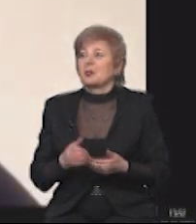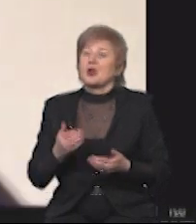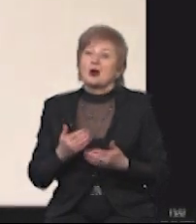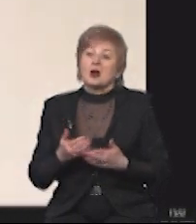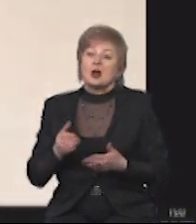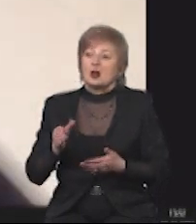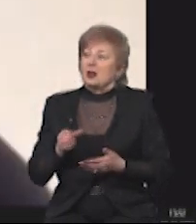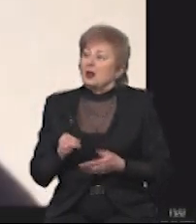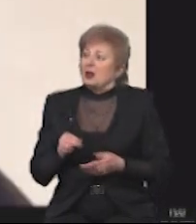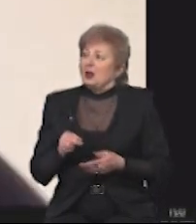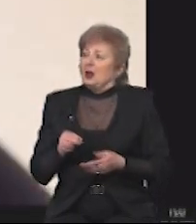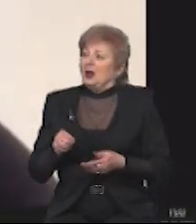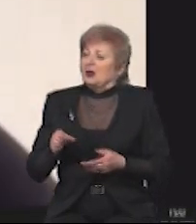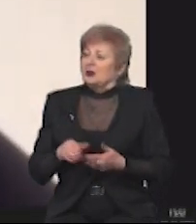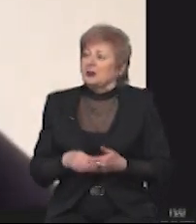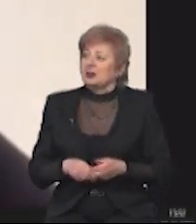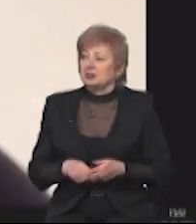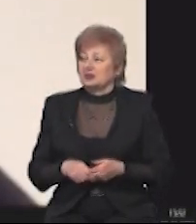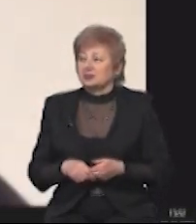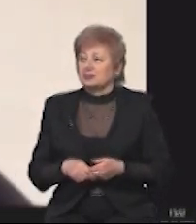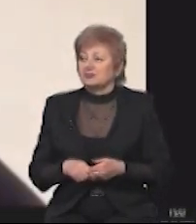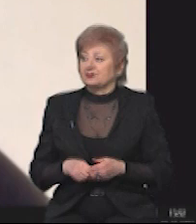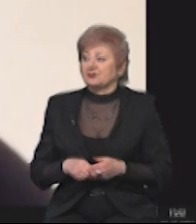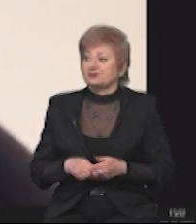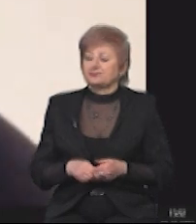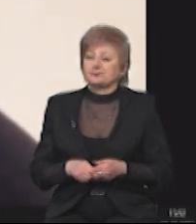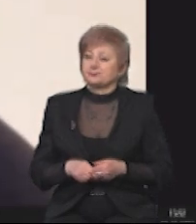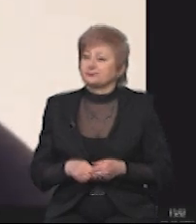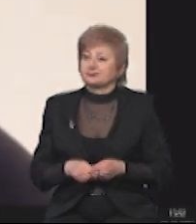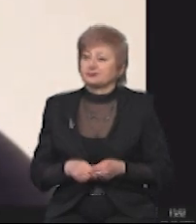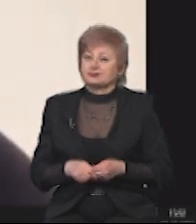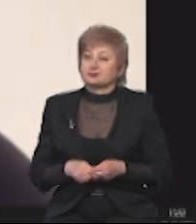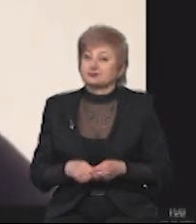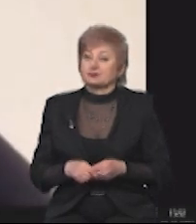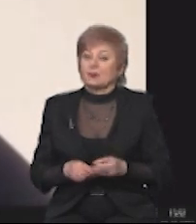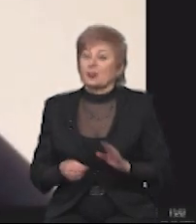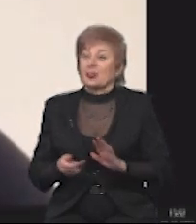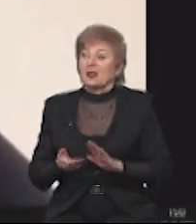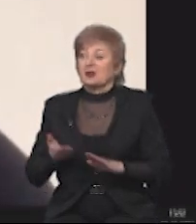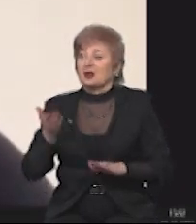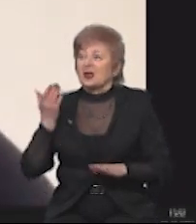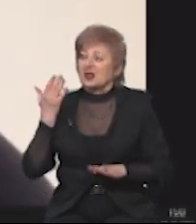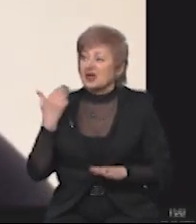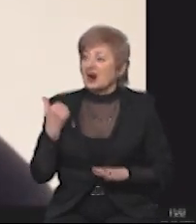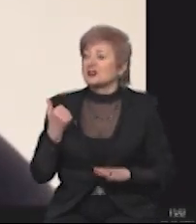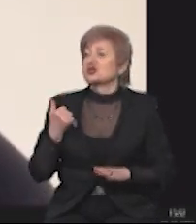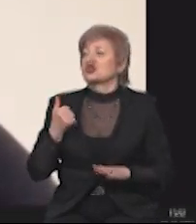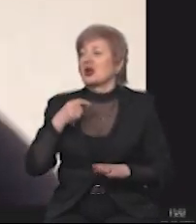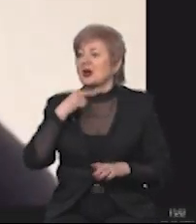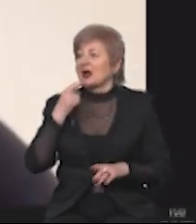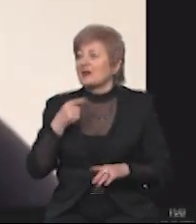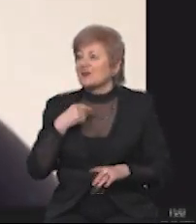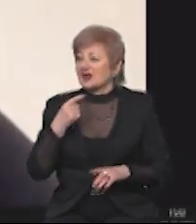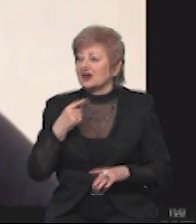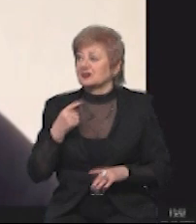скоро будут диктовать, мы берем, не берем и по какой цене. Но раньше арбитром выступала